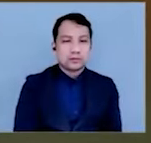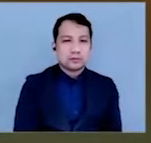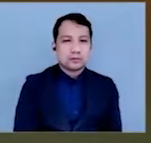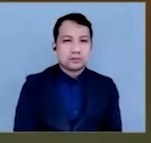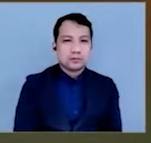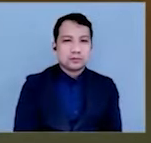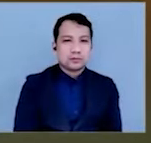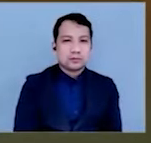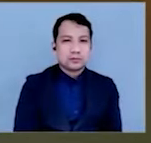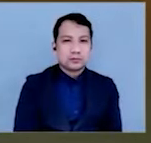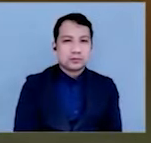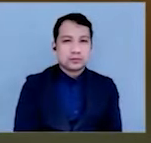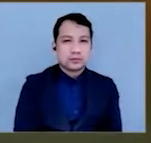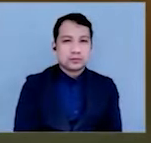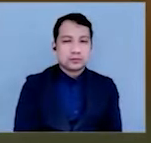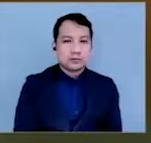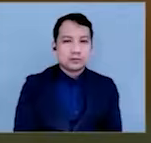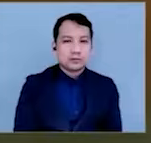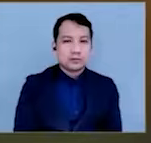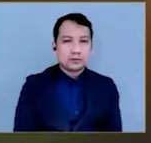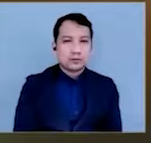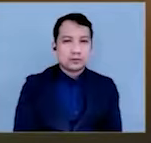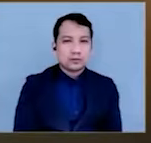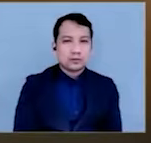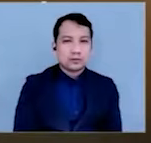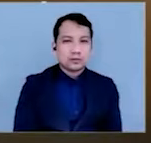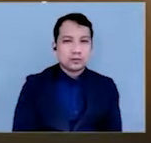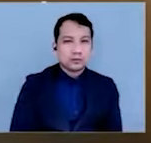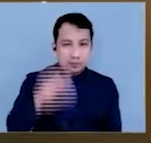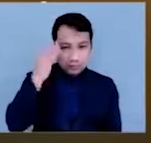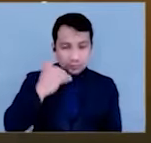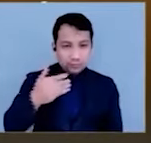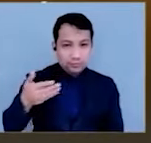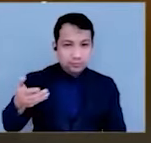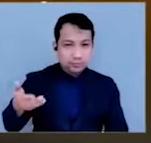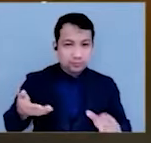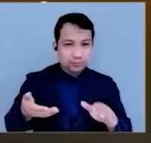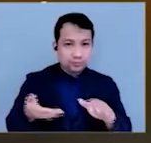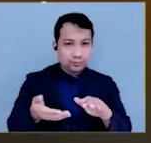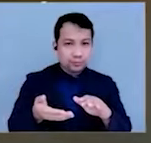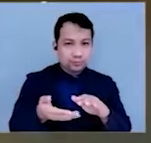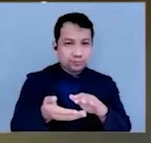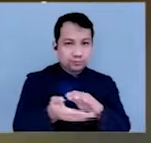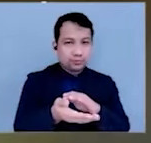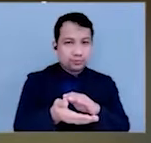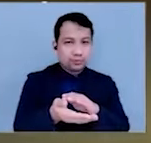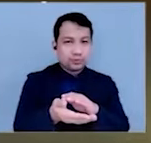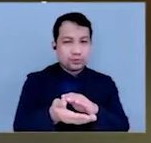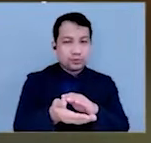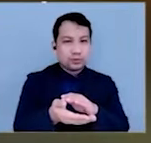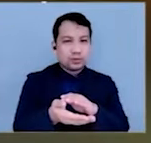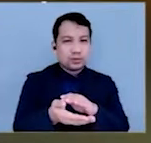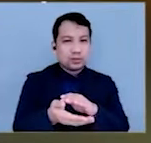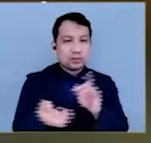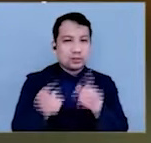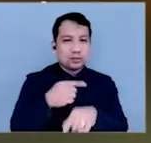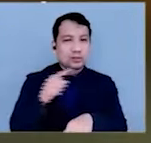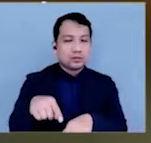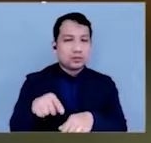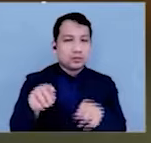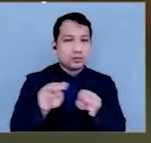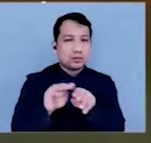Nagulantang ang mga residente sa Manggahan, Pasig nang makitang inaanod ang barge na ito. Galing itong Marikina